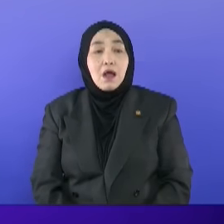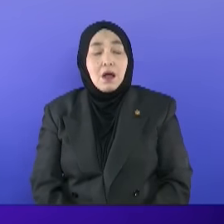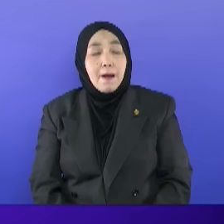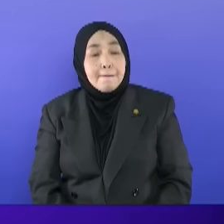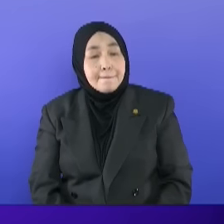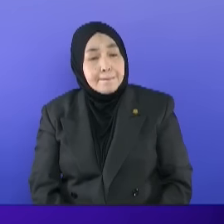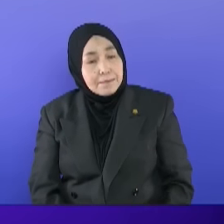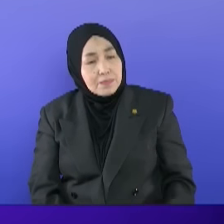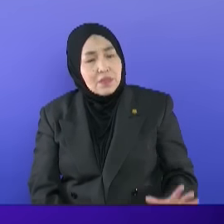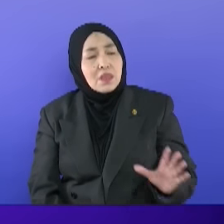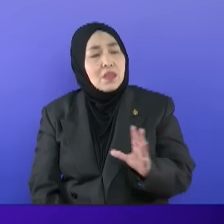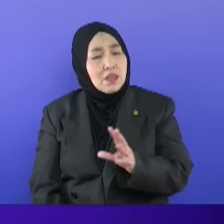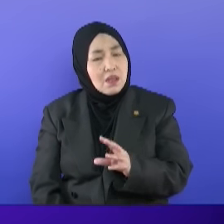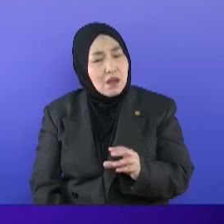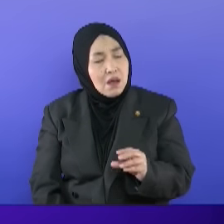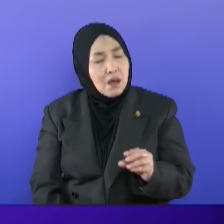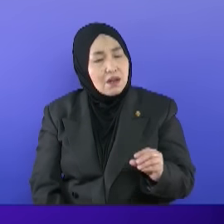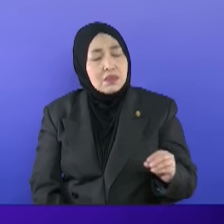uzkuruni